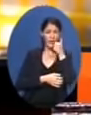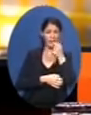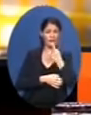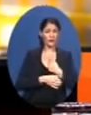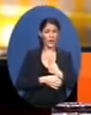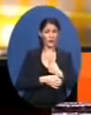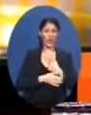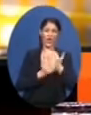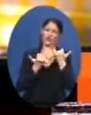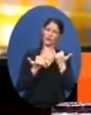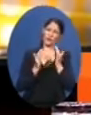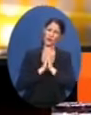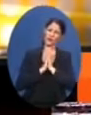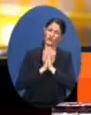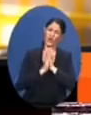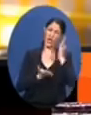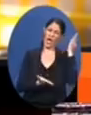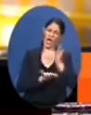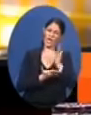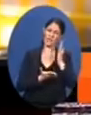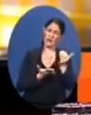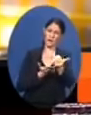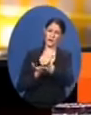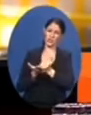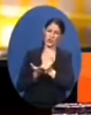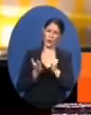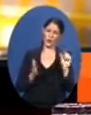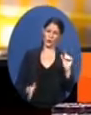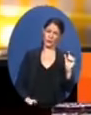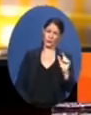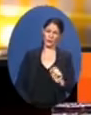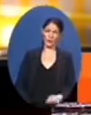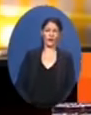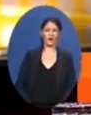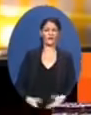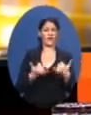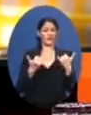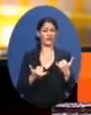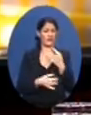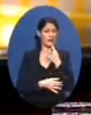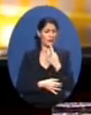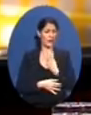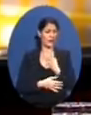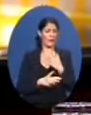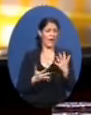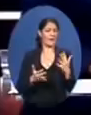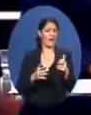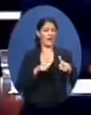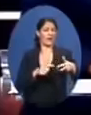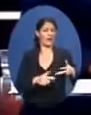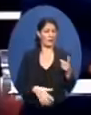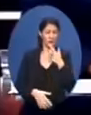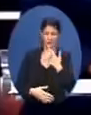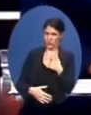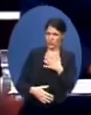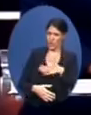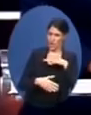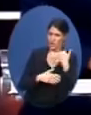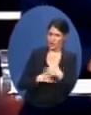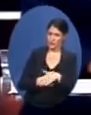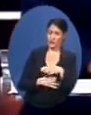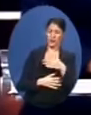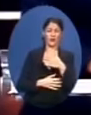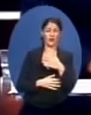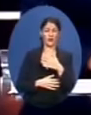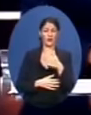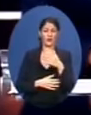בואו תורידו את שכר המינימום בחצי, ומחרתיים יגידו לנו בואו תוותרו לחלוטין את שכר המינימום. אבל הם אומרים לא רק, רק תן לי להשלים, לא רק שלא תהיו